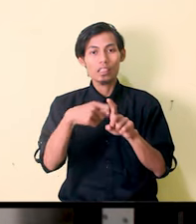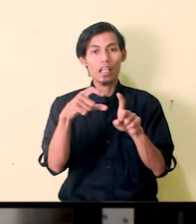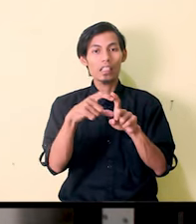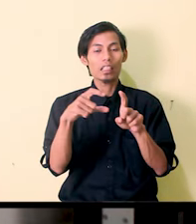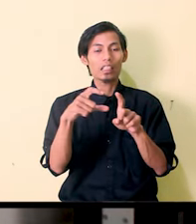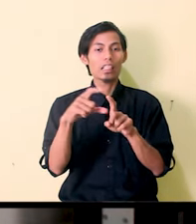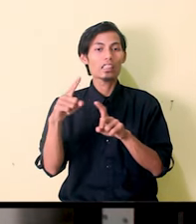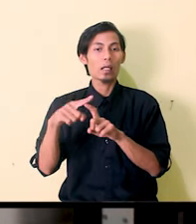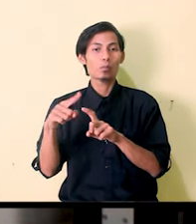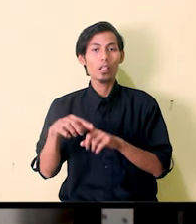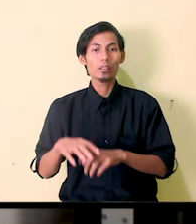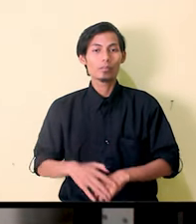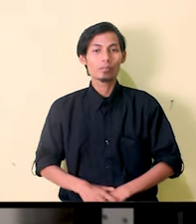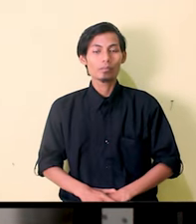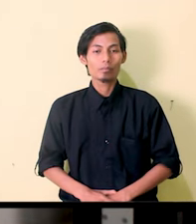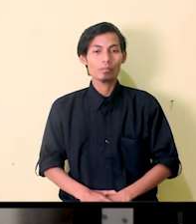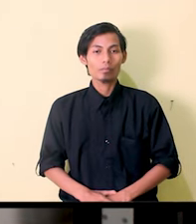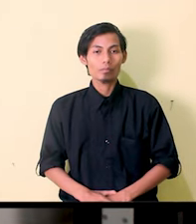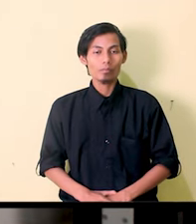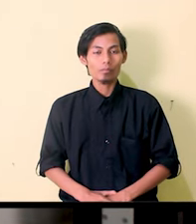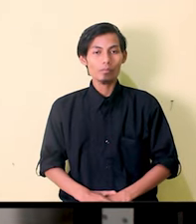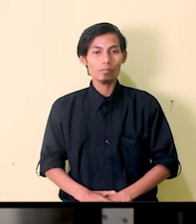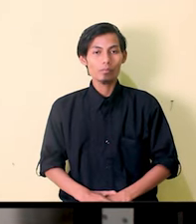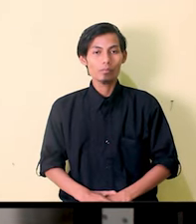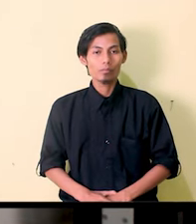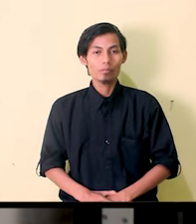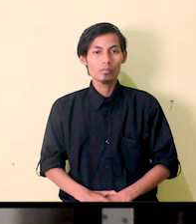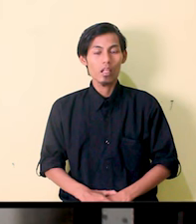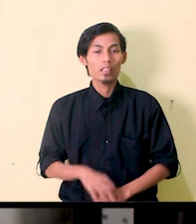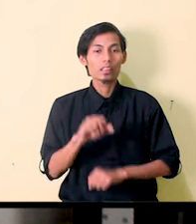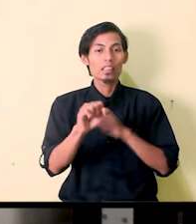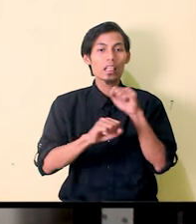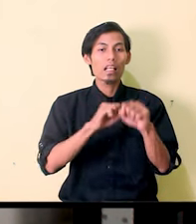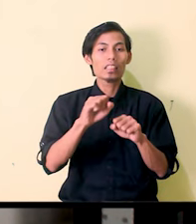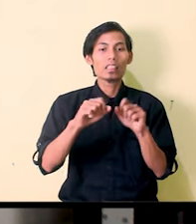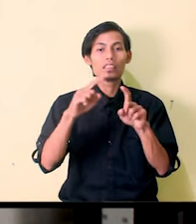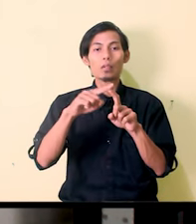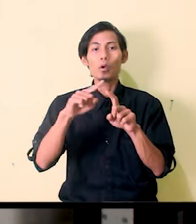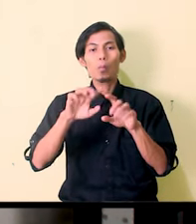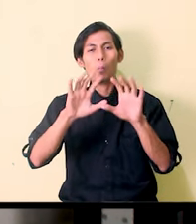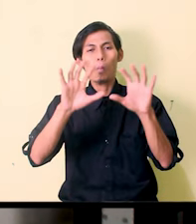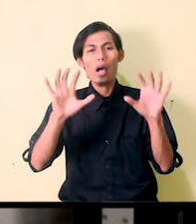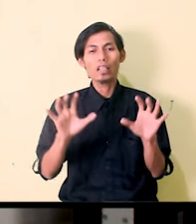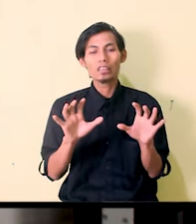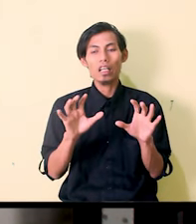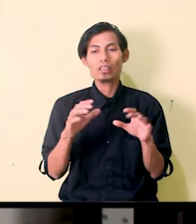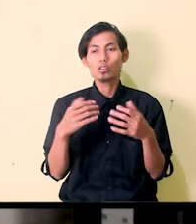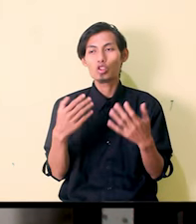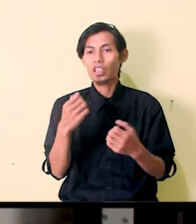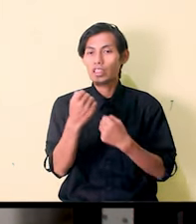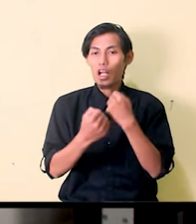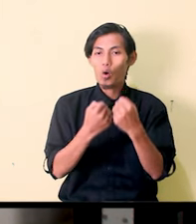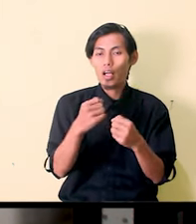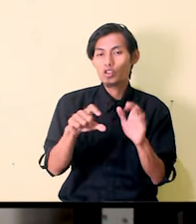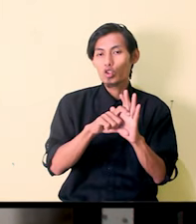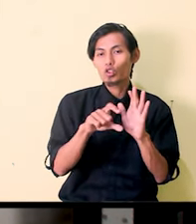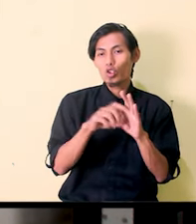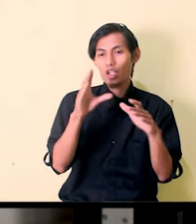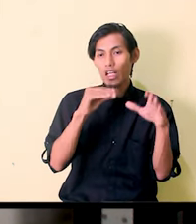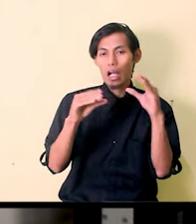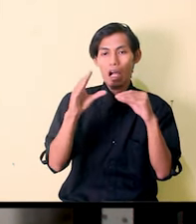kegiatan KAD teribungan itu banyak Mbak yang sudah dilakukan seperti rapat rutinan